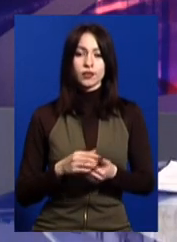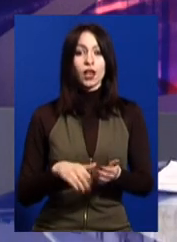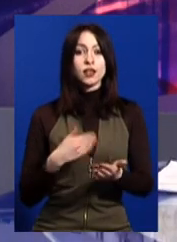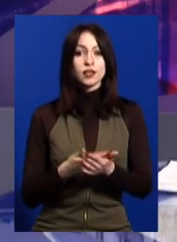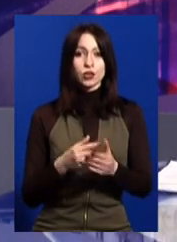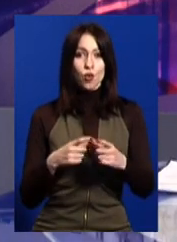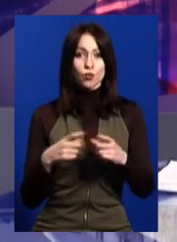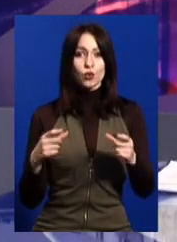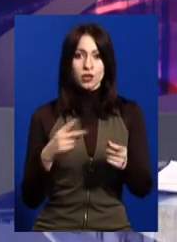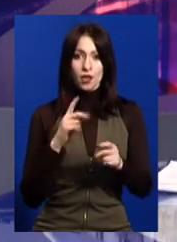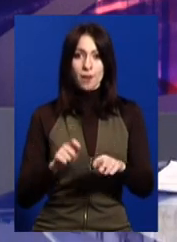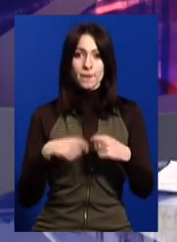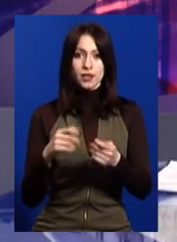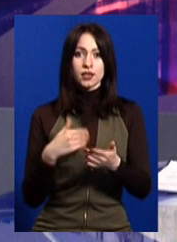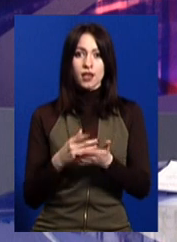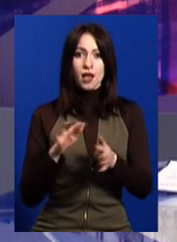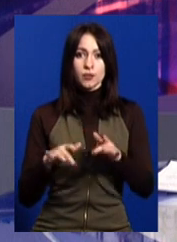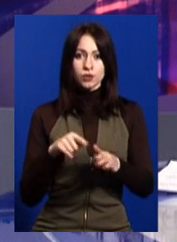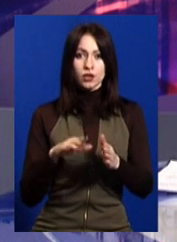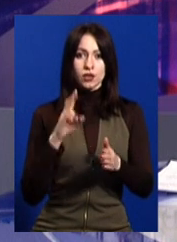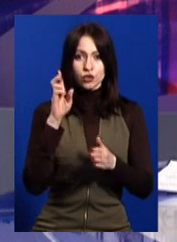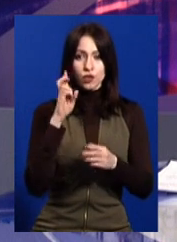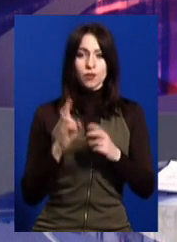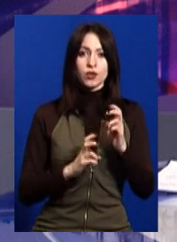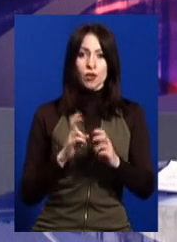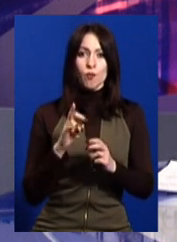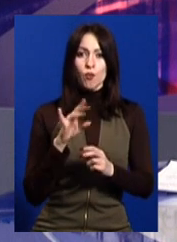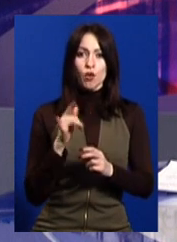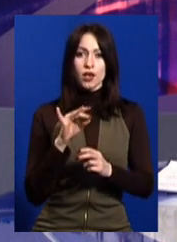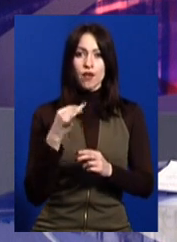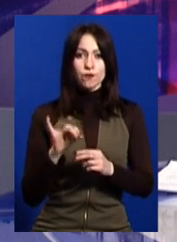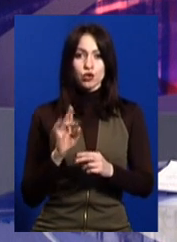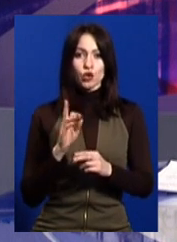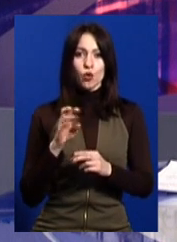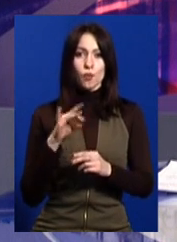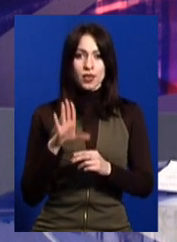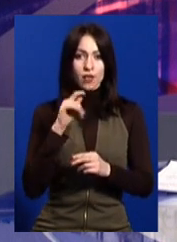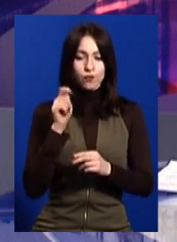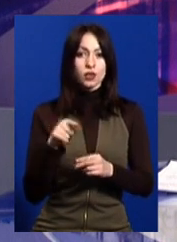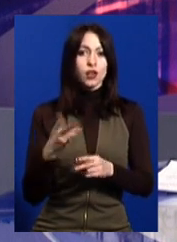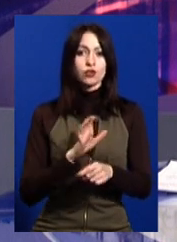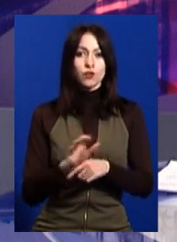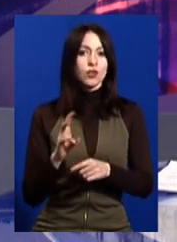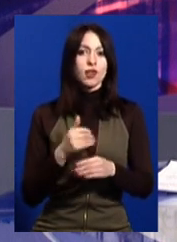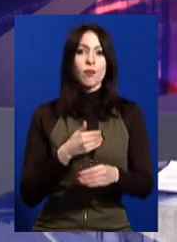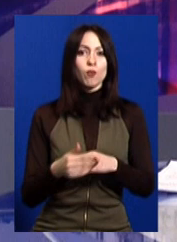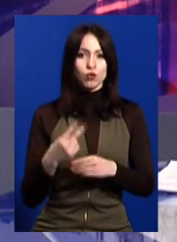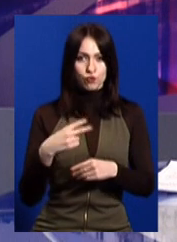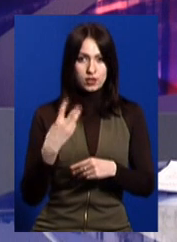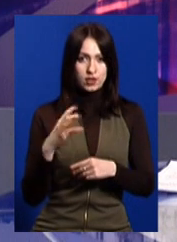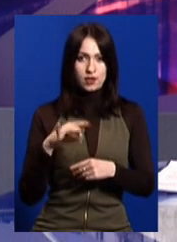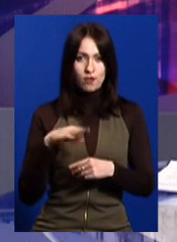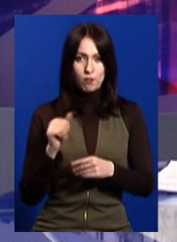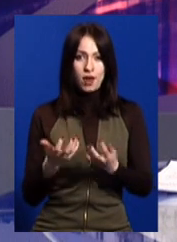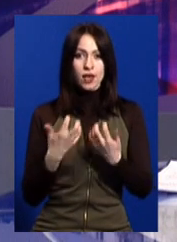Зразок бюлетеня передали для друку на державне підприємство «Поліграфічний комбінат України». Їх мають виготовити не пізніше 23